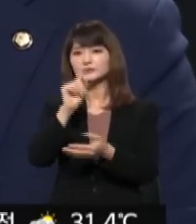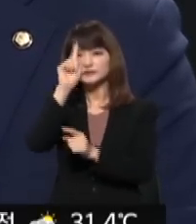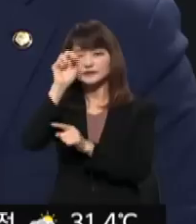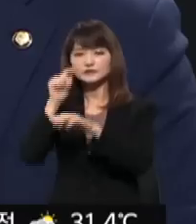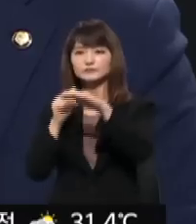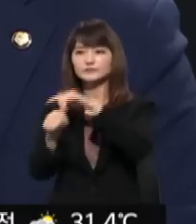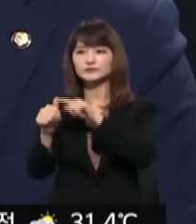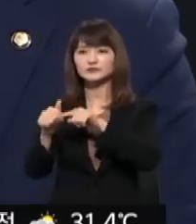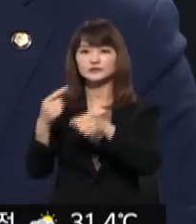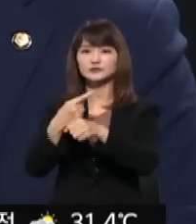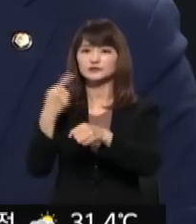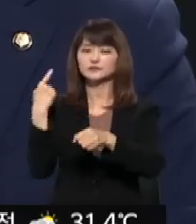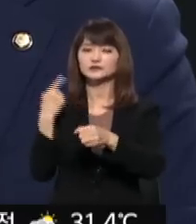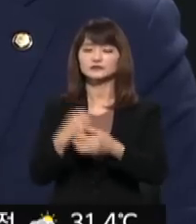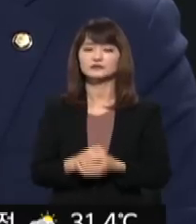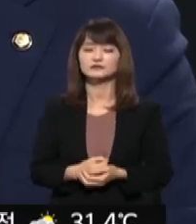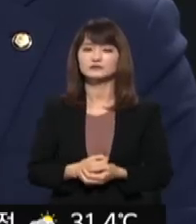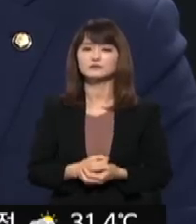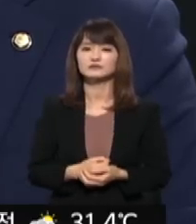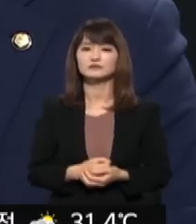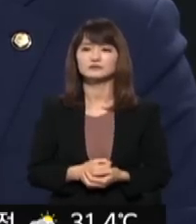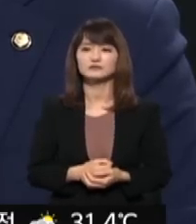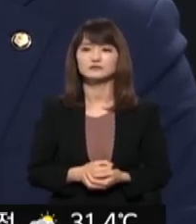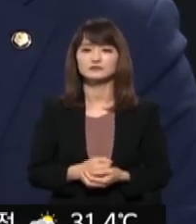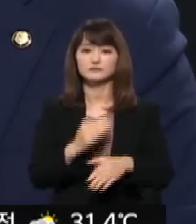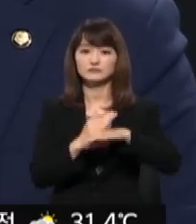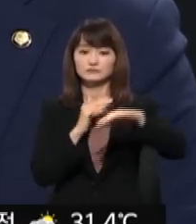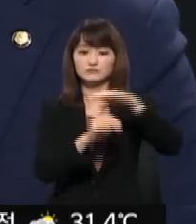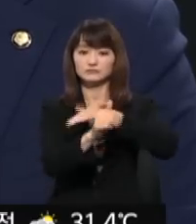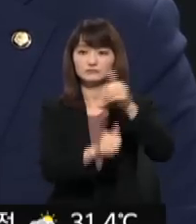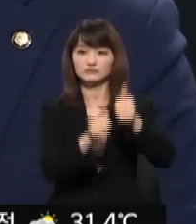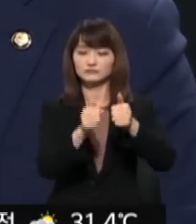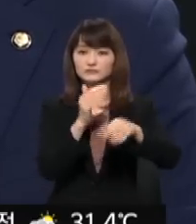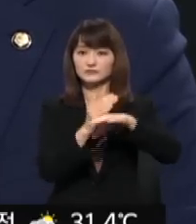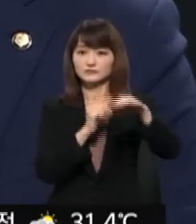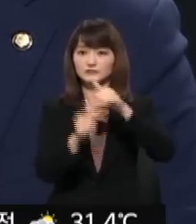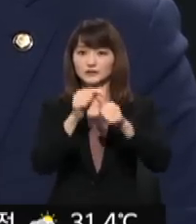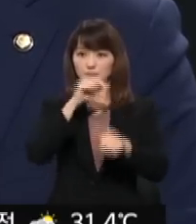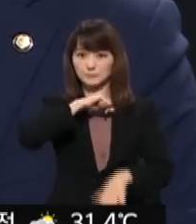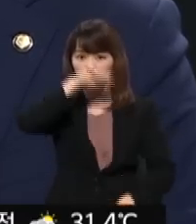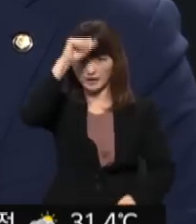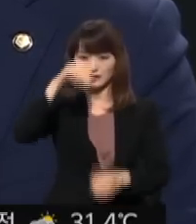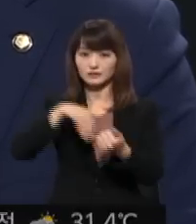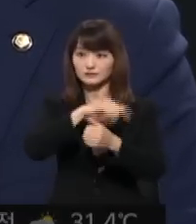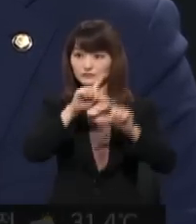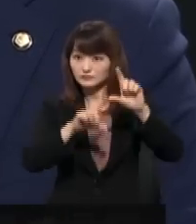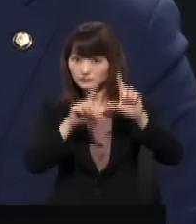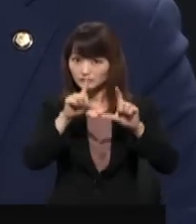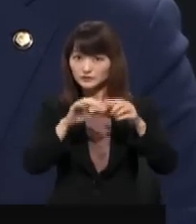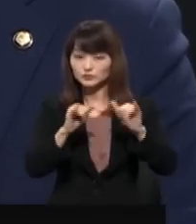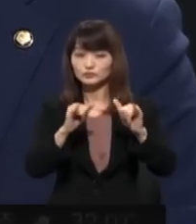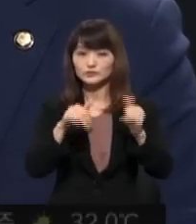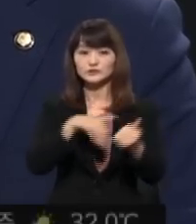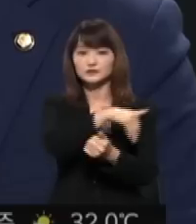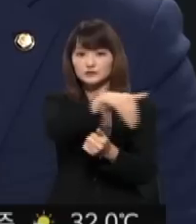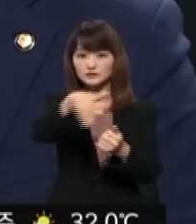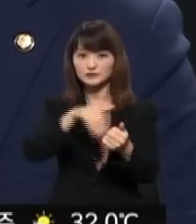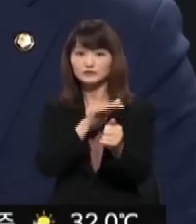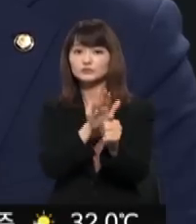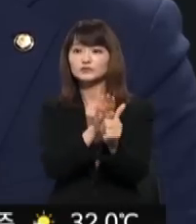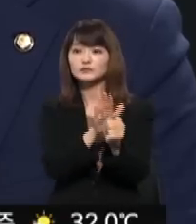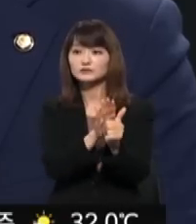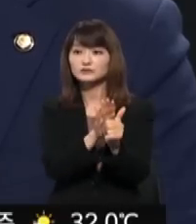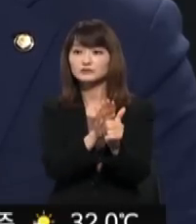대표가 작년에 지난해에 전당대회에서 당대표가 됐을 때 그 상황 그때 가졌던 국민적 여론지지